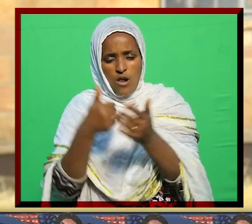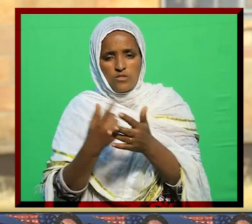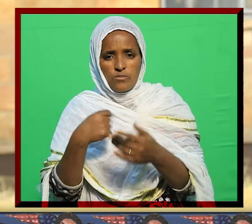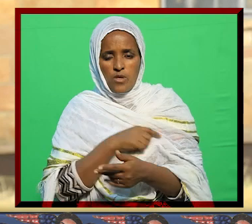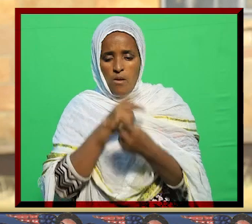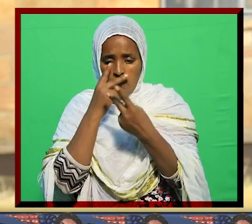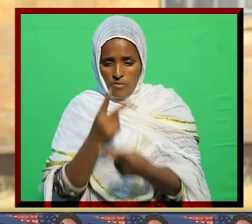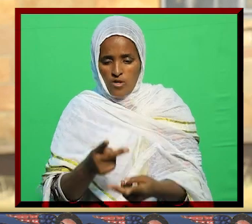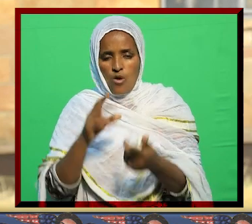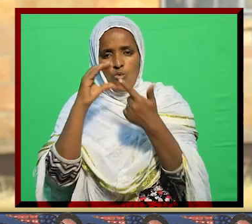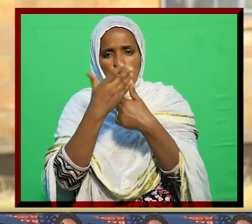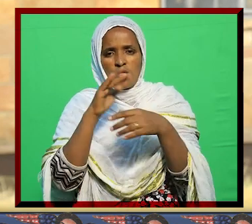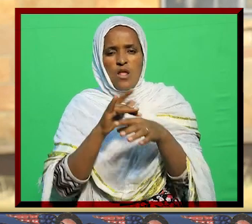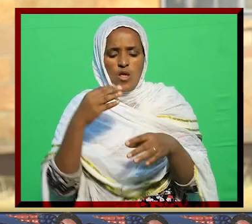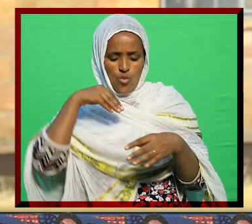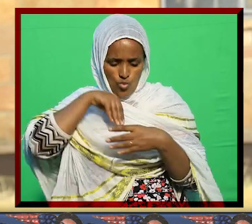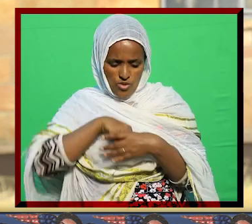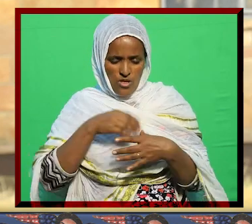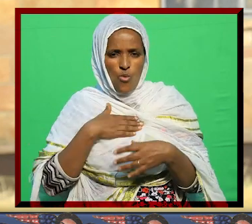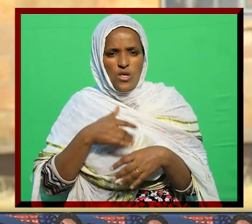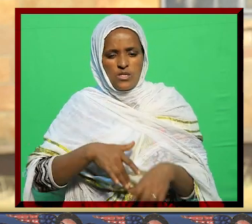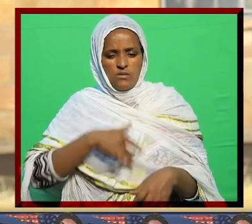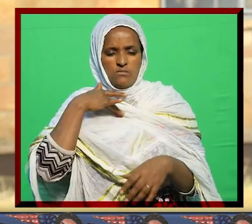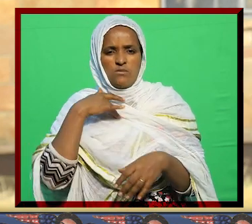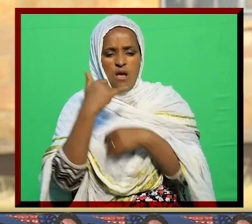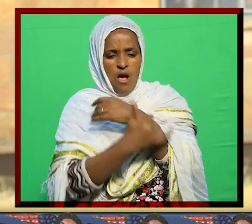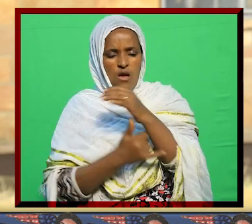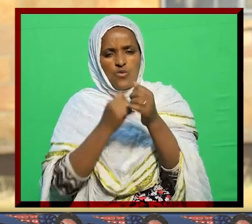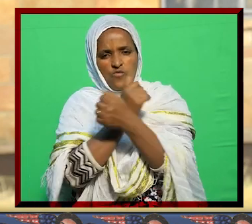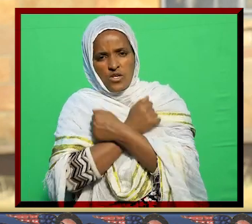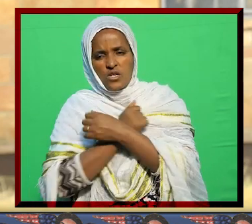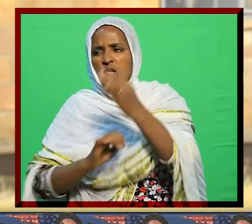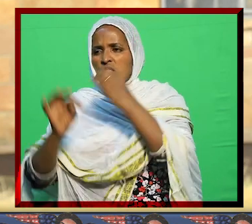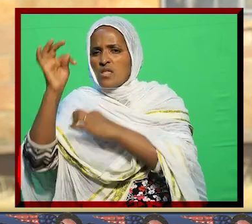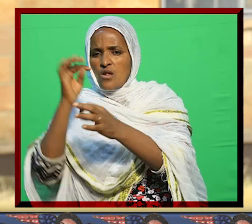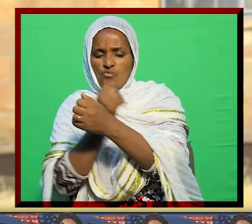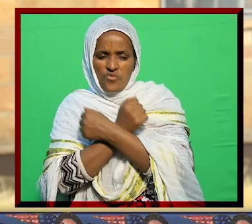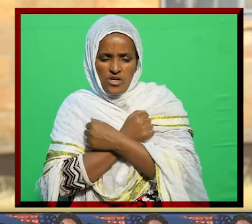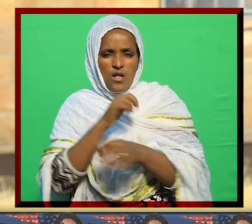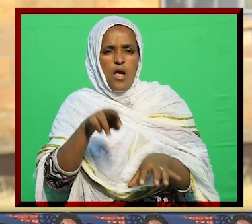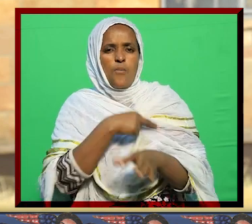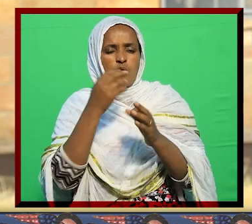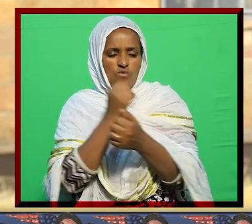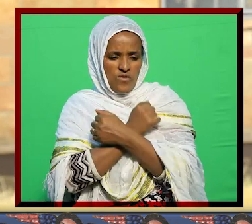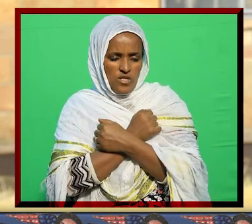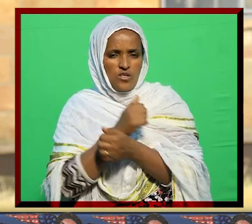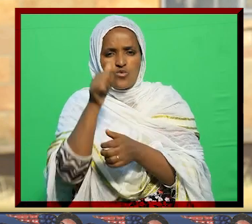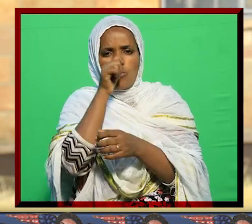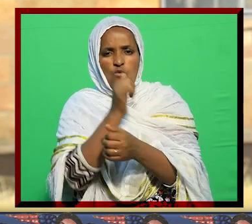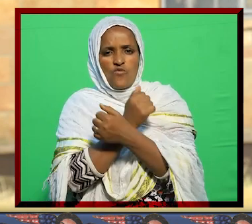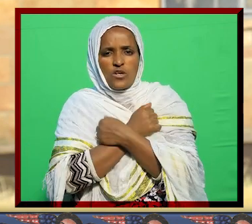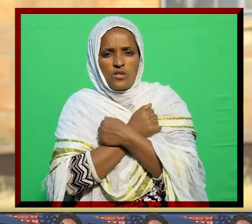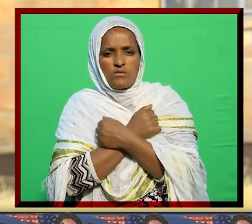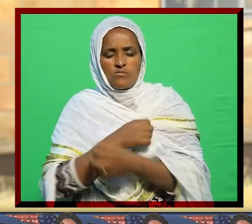ሁላችንም በምናየው ነባራዊ ሁኔታ ውስጣዊ መቆርቆሩ፣ ሀገራዊ ፍቅሩ፣ ታሪካዊ ፍቅሩ፣ ሃይማኖታዊ ፍቅሩ፣ ኢትዮጵያዊነት